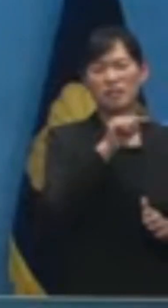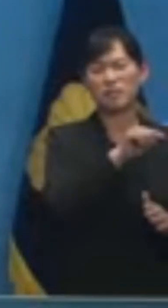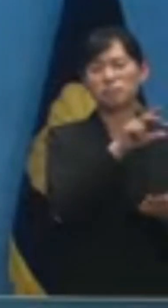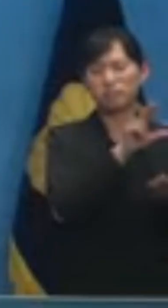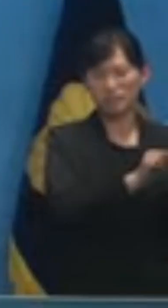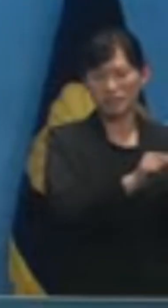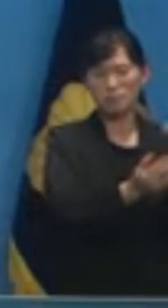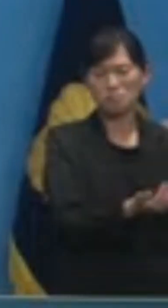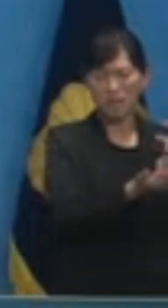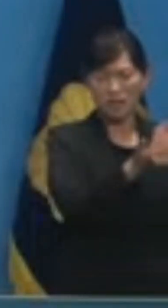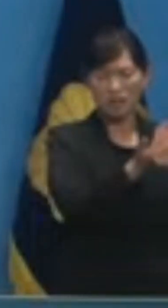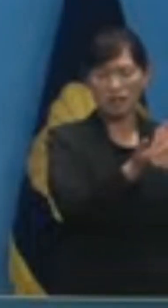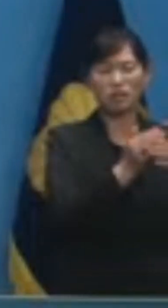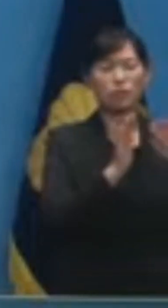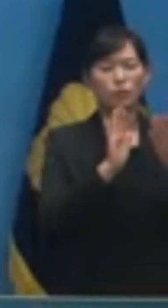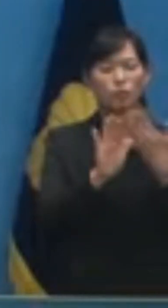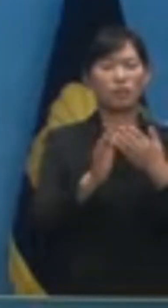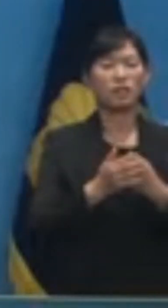사건으로